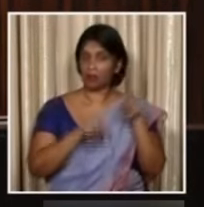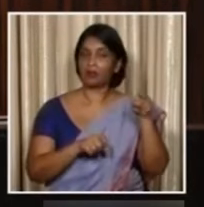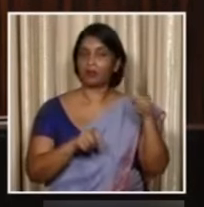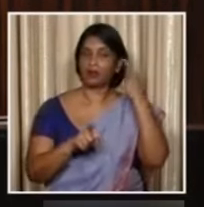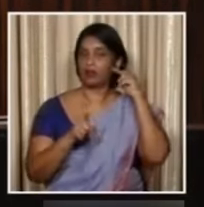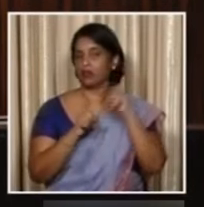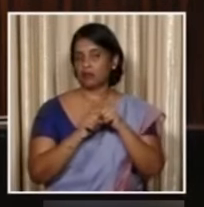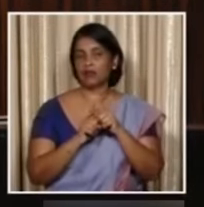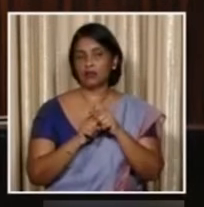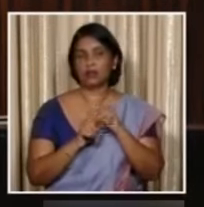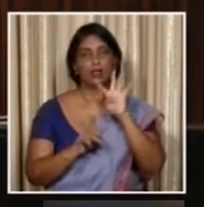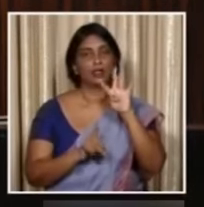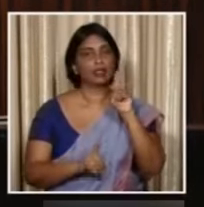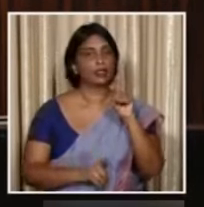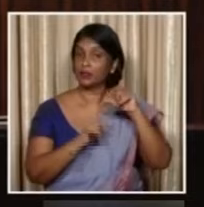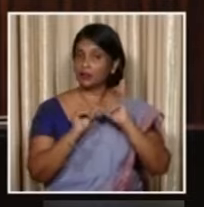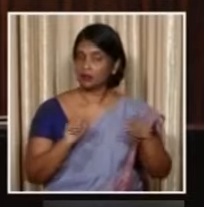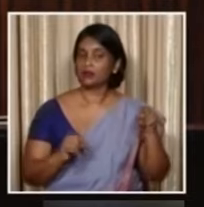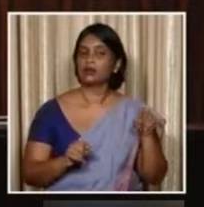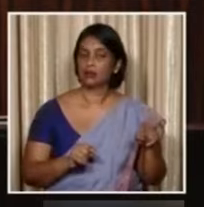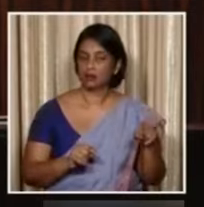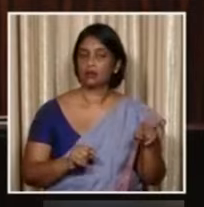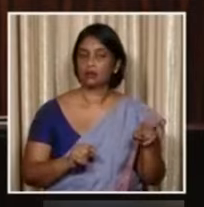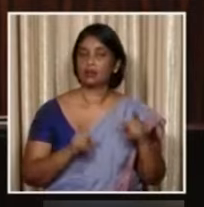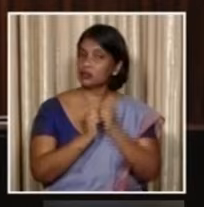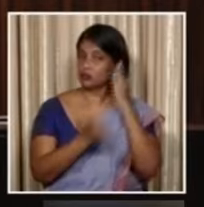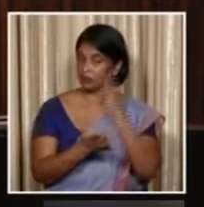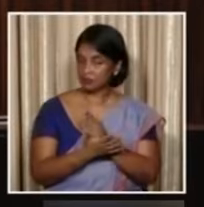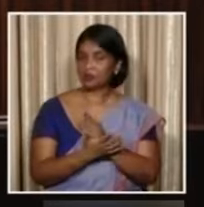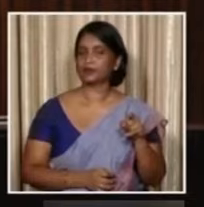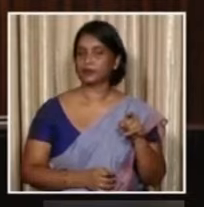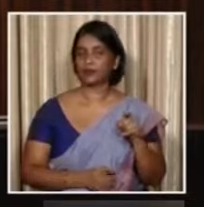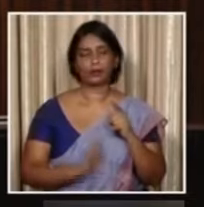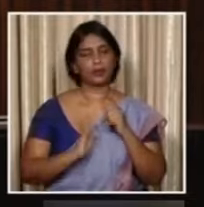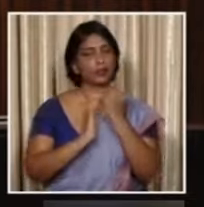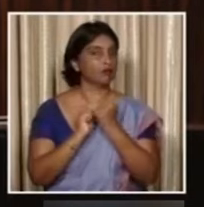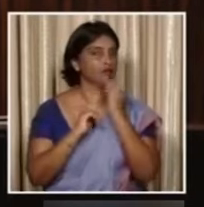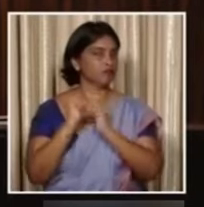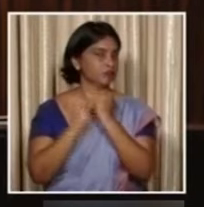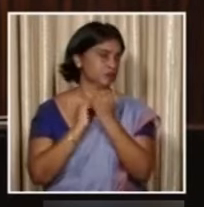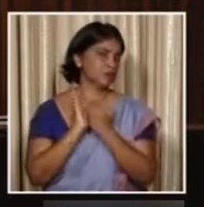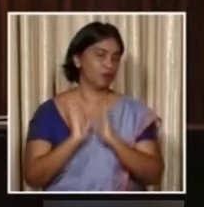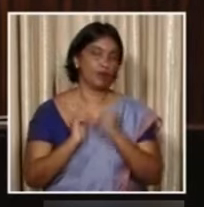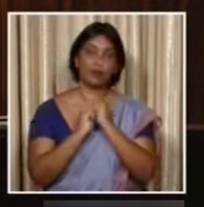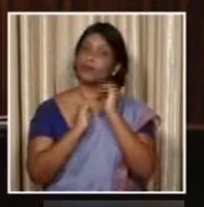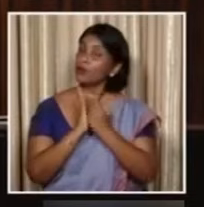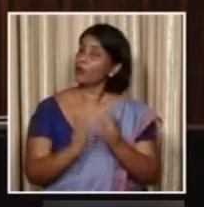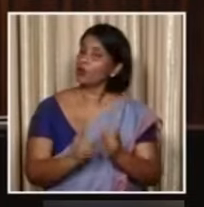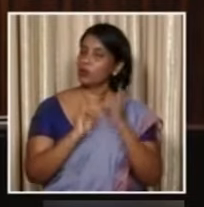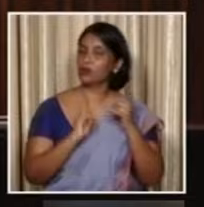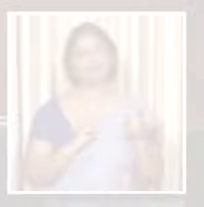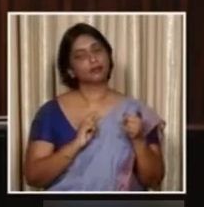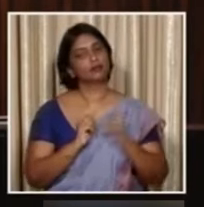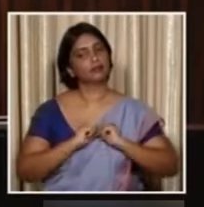වෙනම හැඳින්වීමක් තියෙනවා 41 සී වගන්ති යටතේ. ඒ උදවේක තනතුර හිස් කරනවා නම් විශේෂ වැඩපිළිවෙලක් තියෙනවා. ඒ වැඩපිළිවෙල අනුව ගිහිල්ලා උනේ